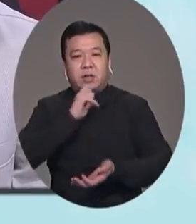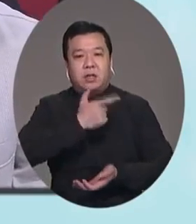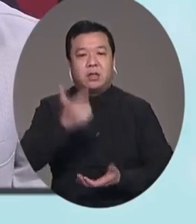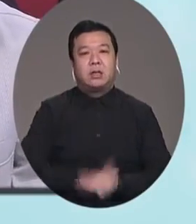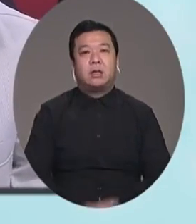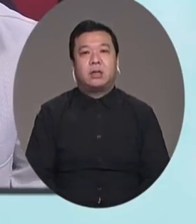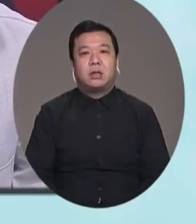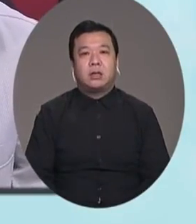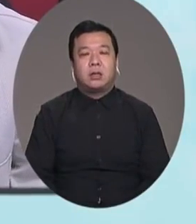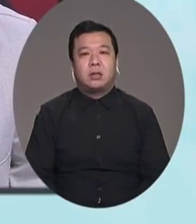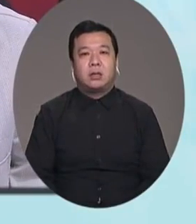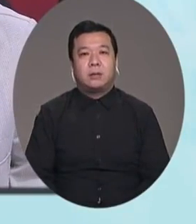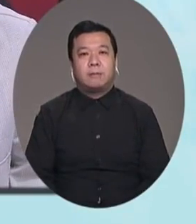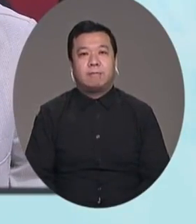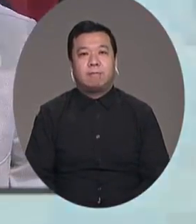者邱家威報導。